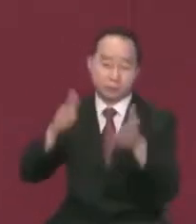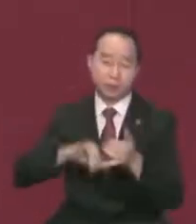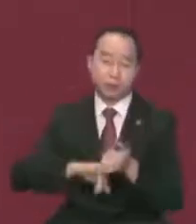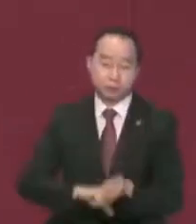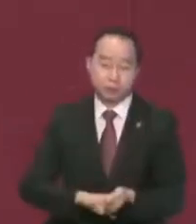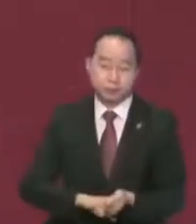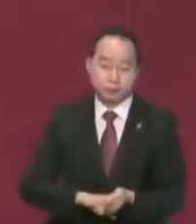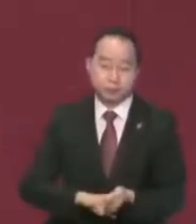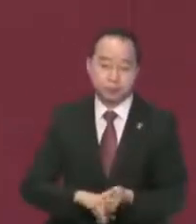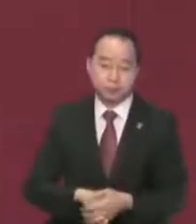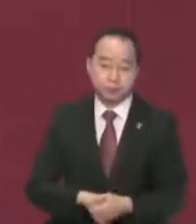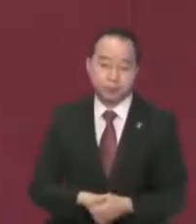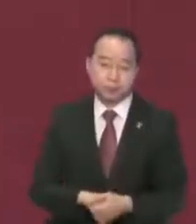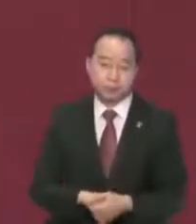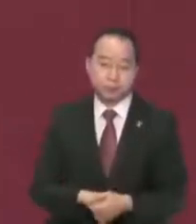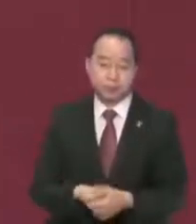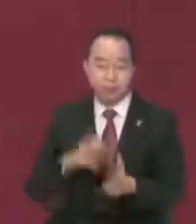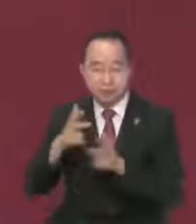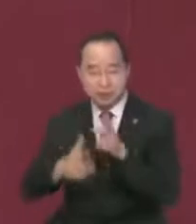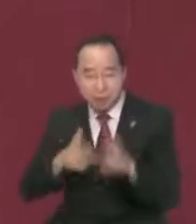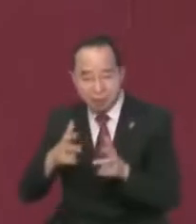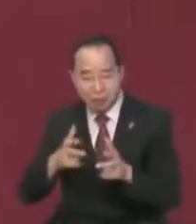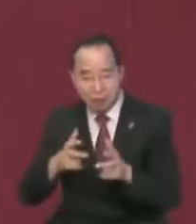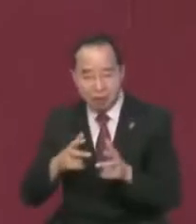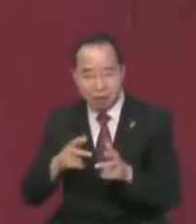산업 안전은 어제 오늘의 과제가 아닙니다.